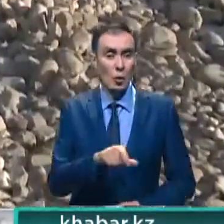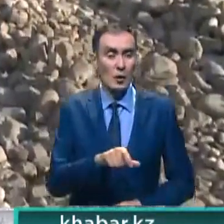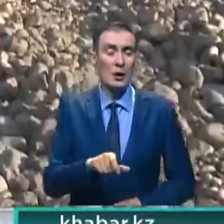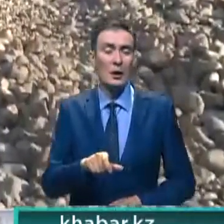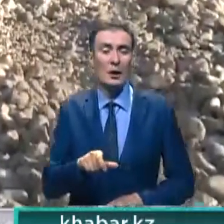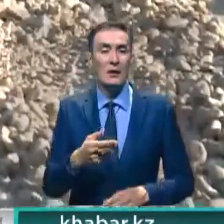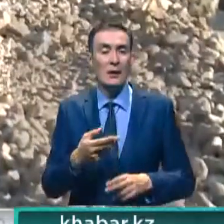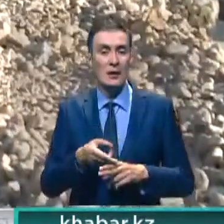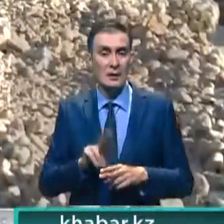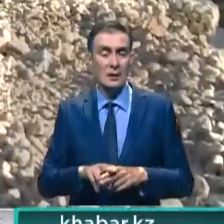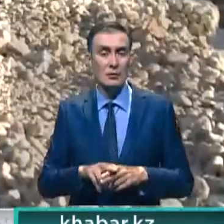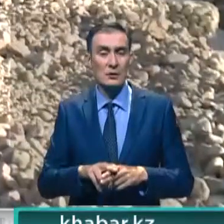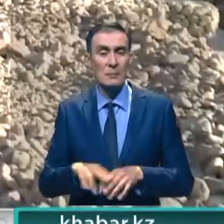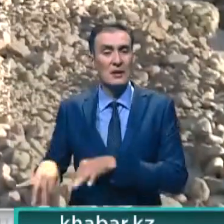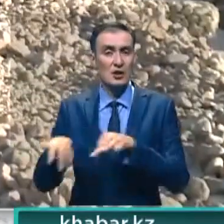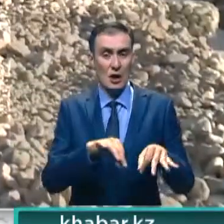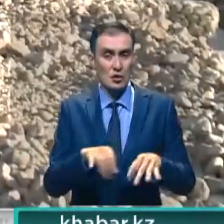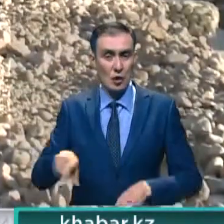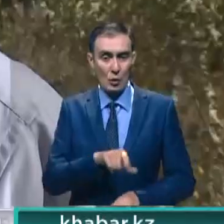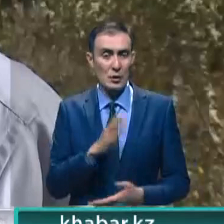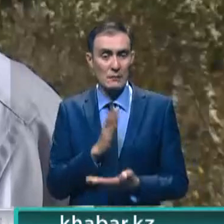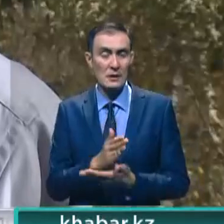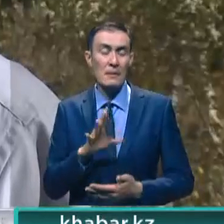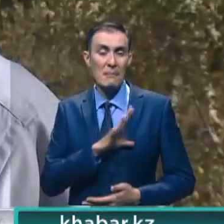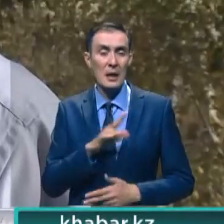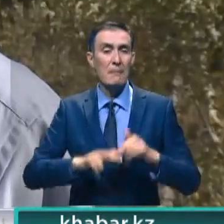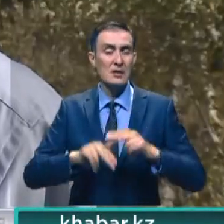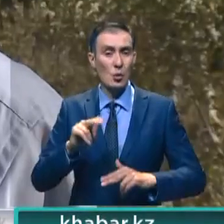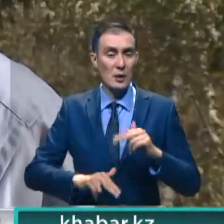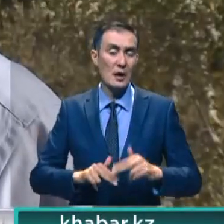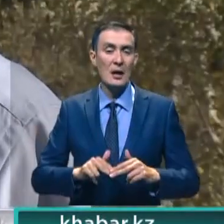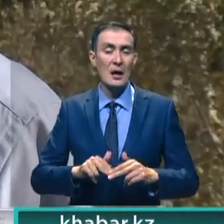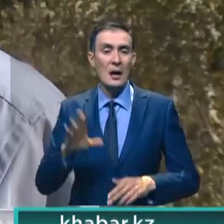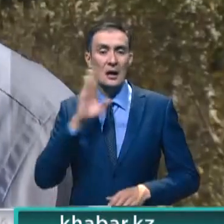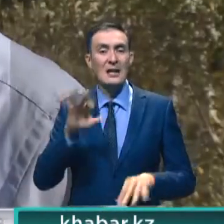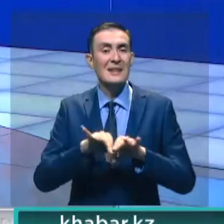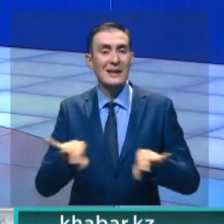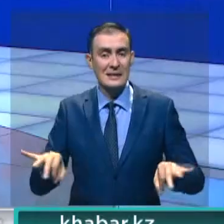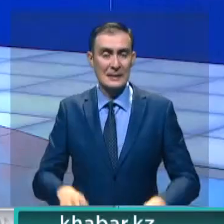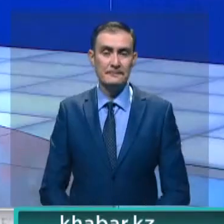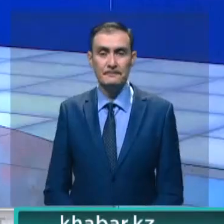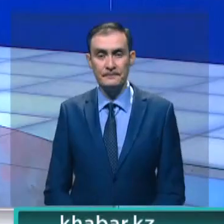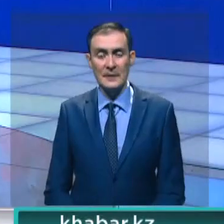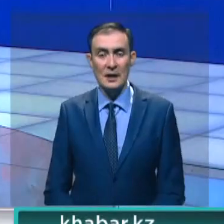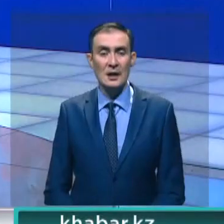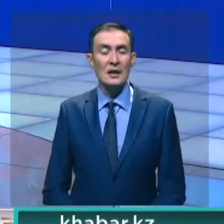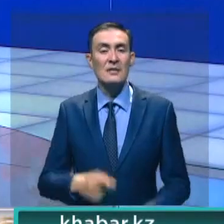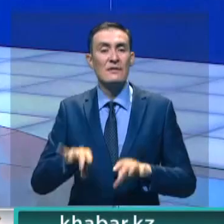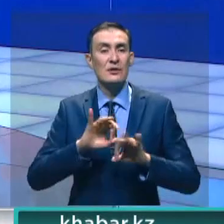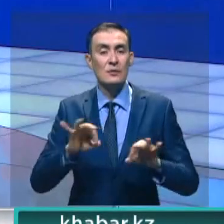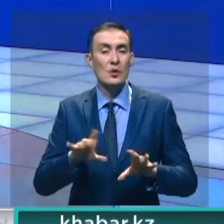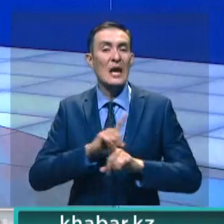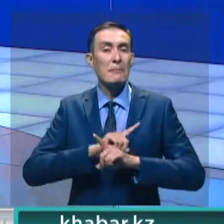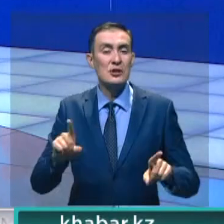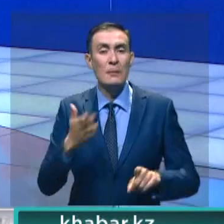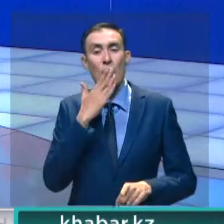Подготовка дороги, подъезжающей дороги. Также была построена канализация. И в завершении выпуска о